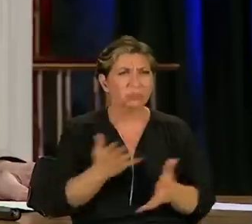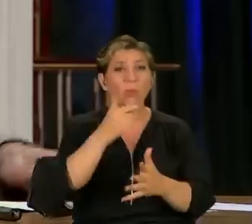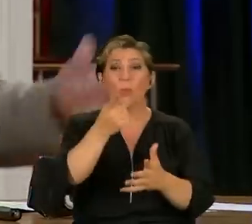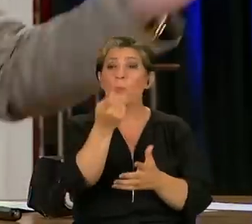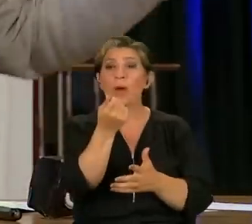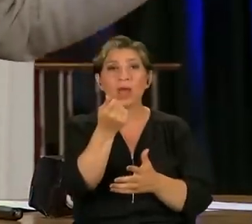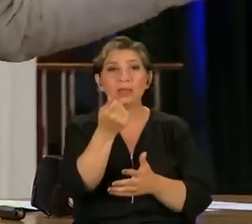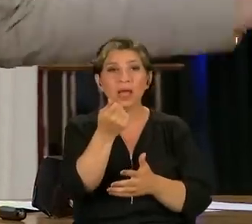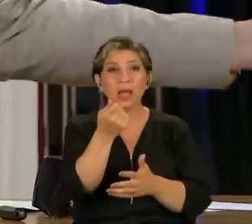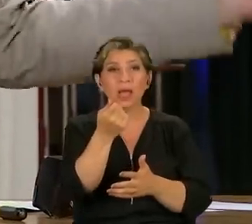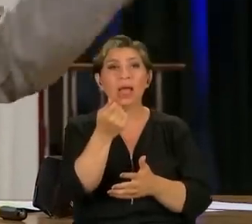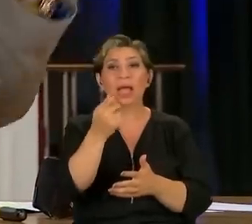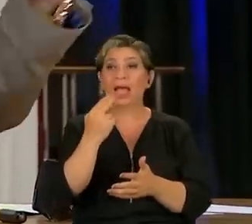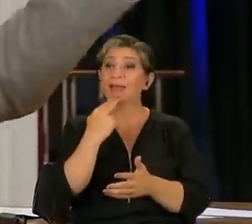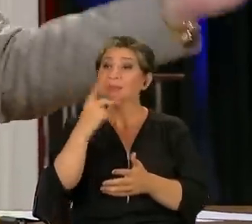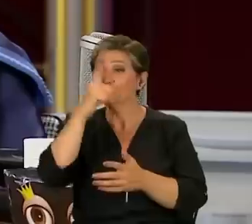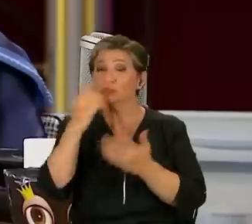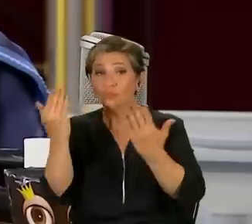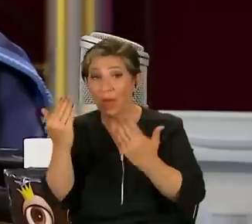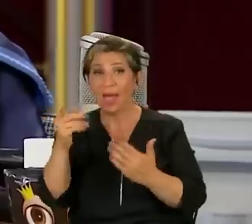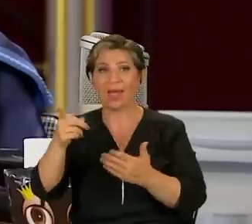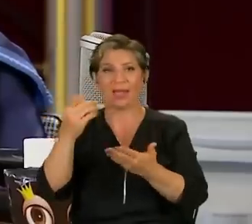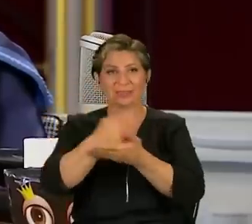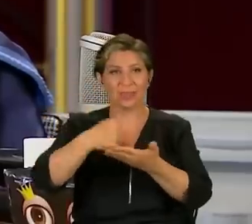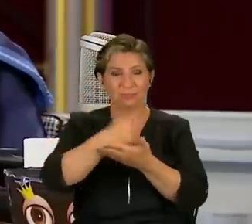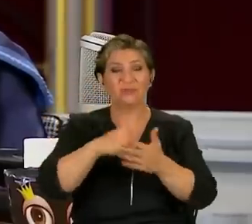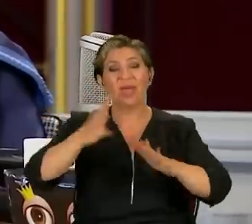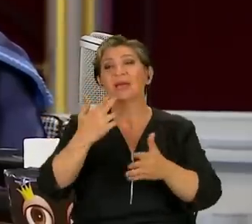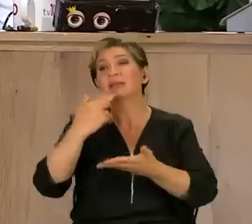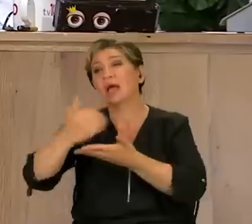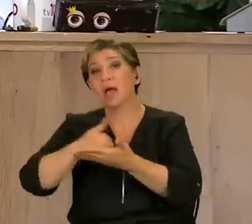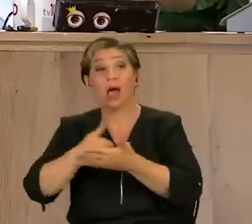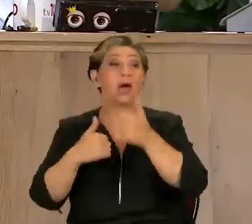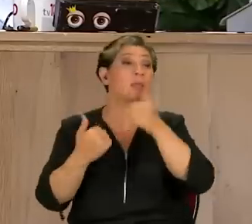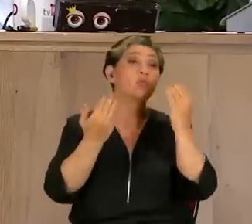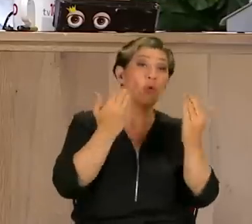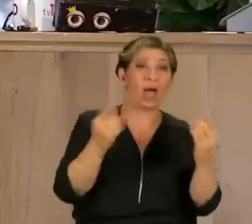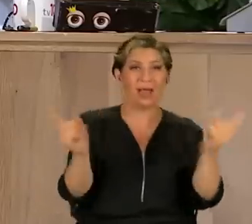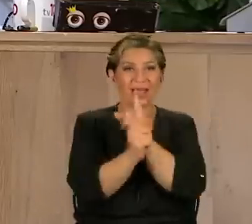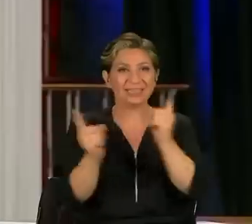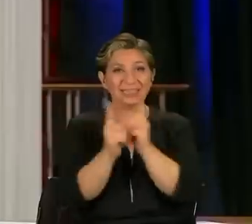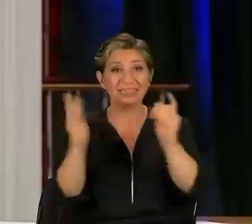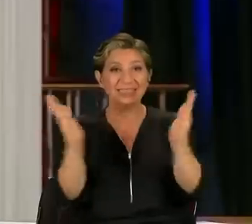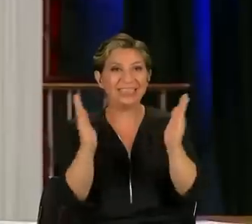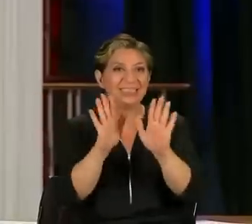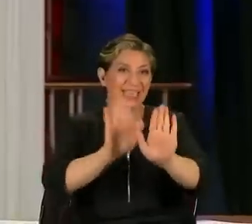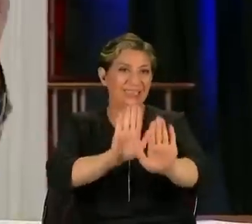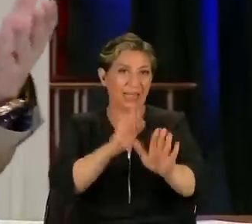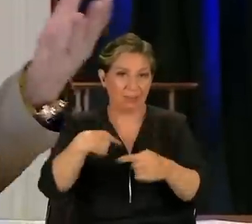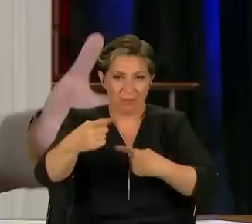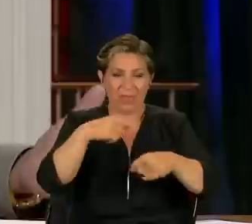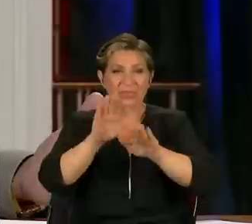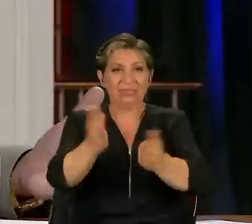bu serveti de hanımı sayesinde, kadın sayesinde yapmış ya da kadın yapmış adam sayesinde. Bu da ona destek olmuş.